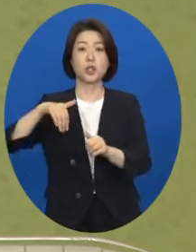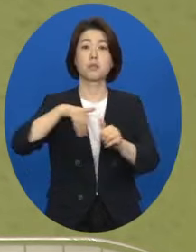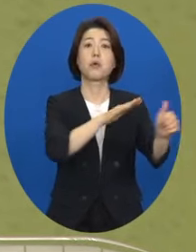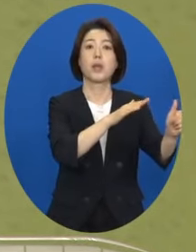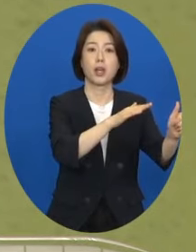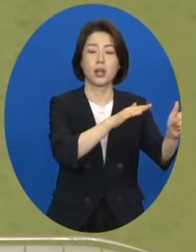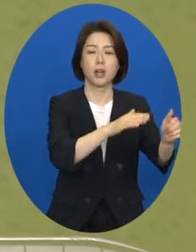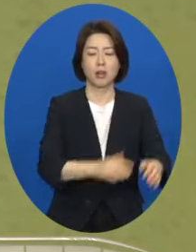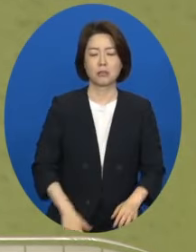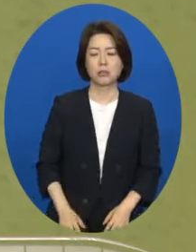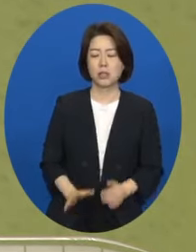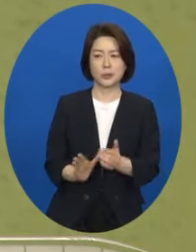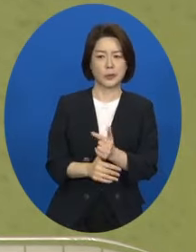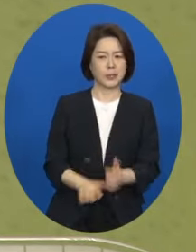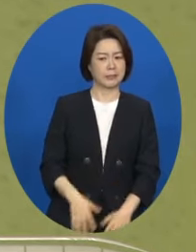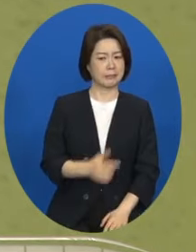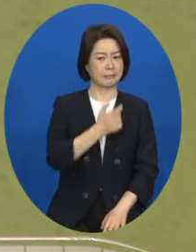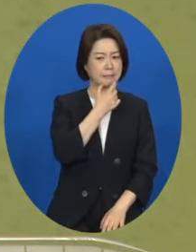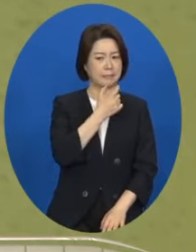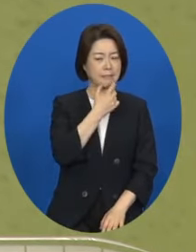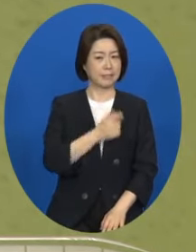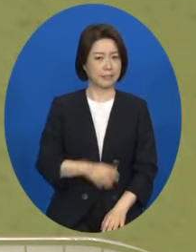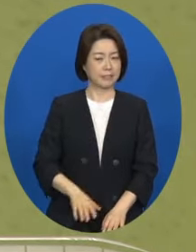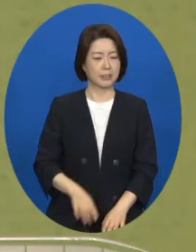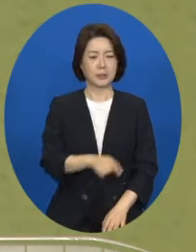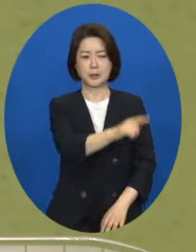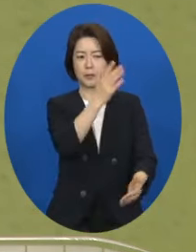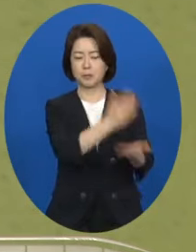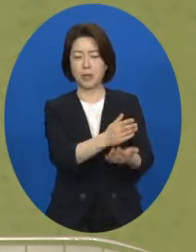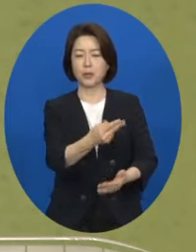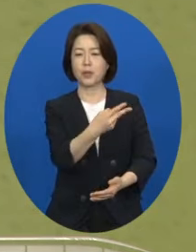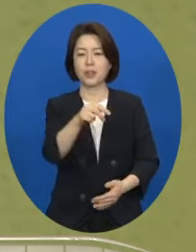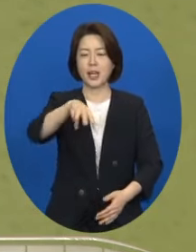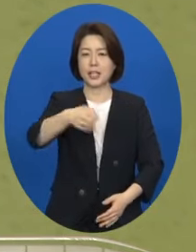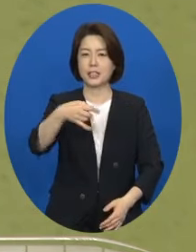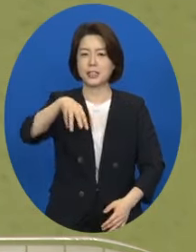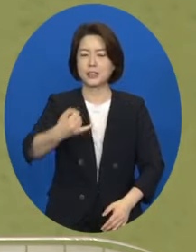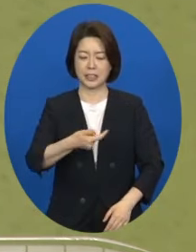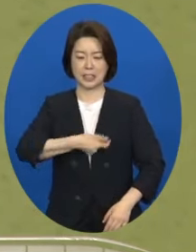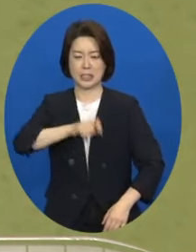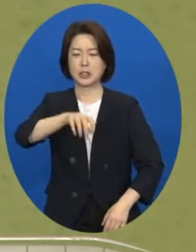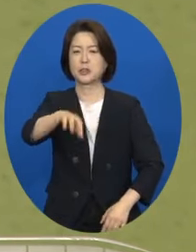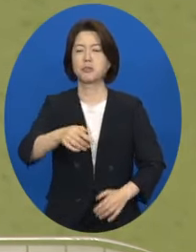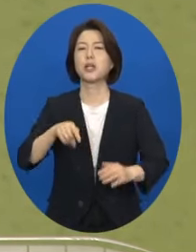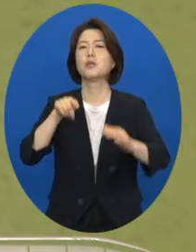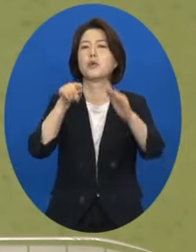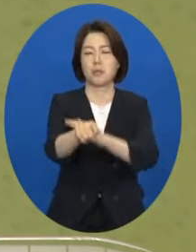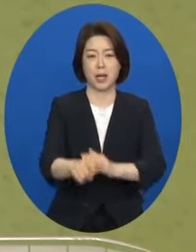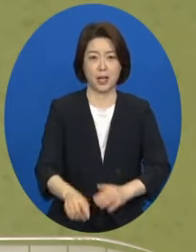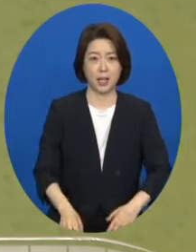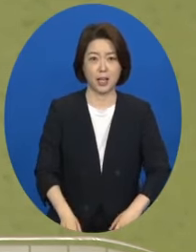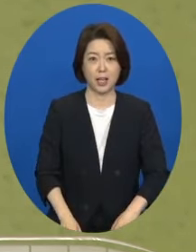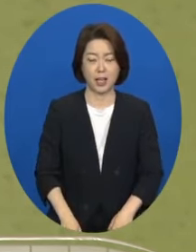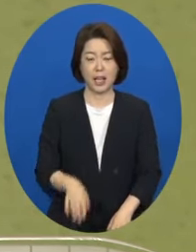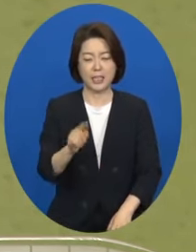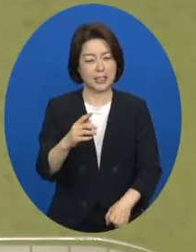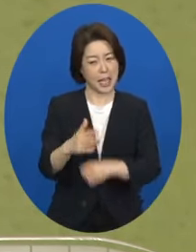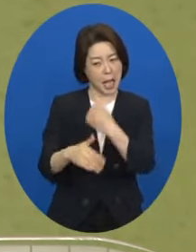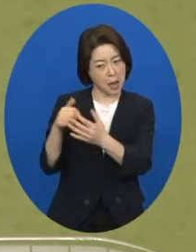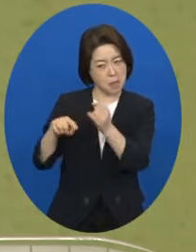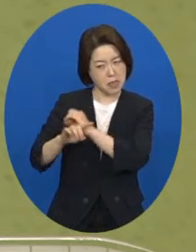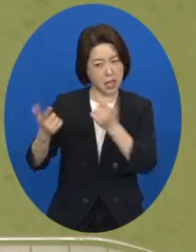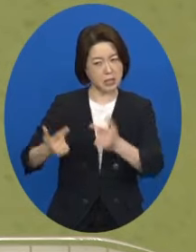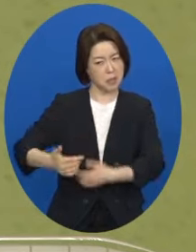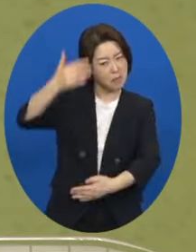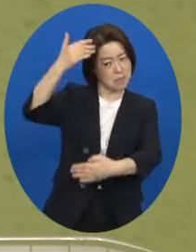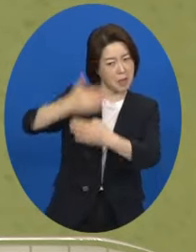요나는 그게 싫은 거예요. 그래서 다시스라고 하는 스페인으로 갑니다. 만일 이 길이 하나님의 뜻이 아니면 막아주시겠지라고